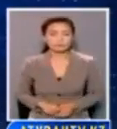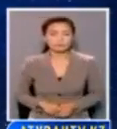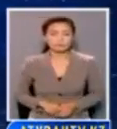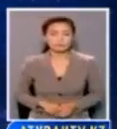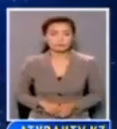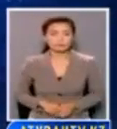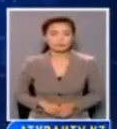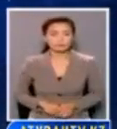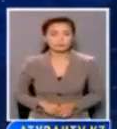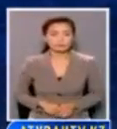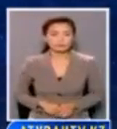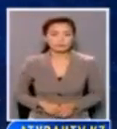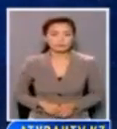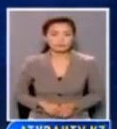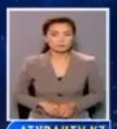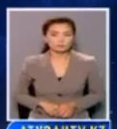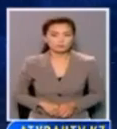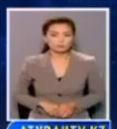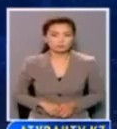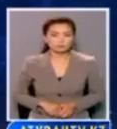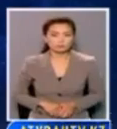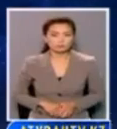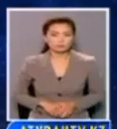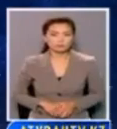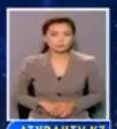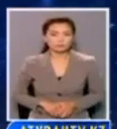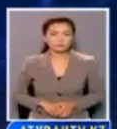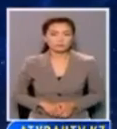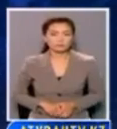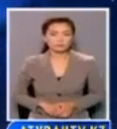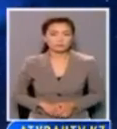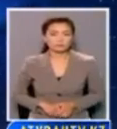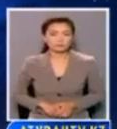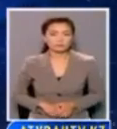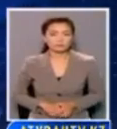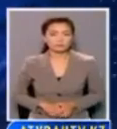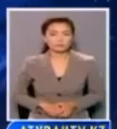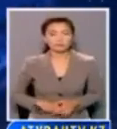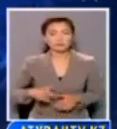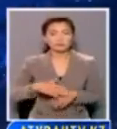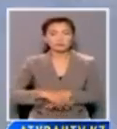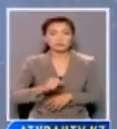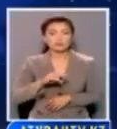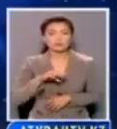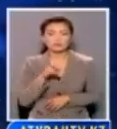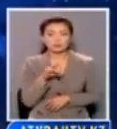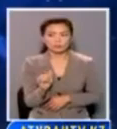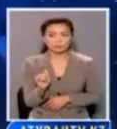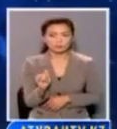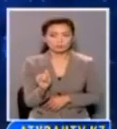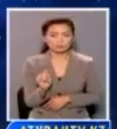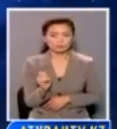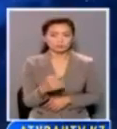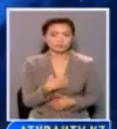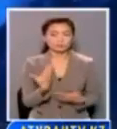шоғылымдан шамамен 100 есе асып тұр деп айтуға болады. Шамамен. Біз қазір Астрахан Атырау тас жолындамыз. Сіздер естіген